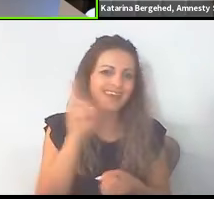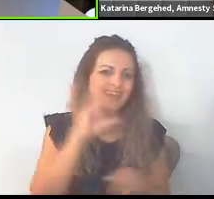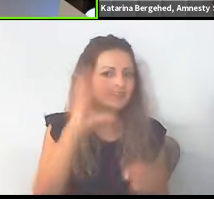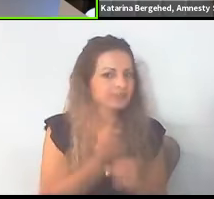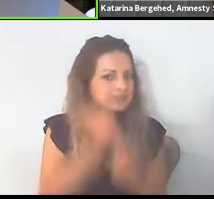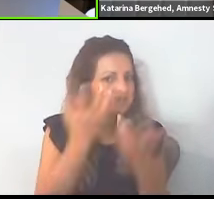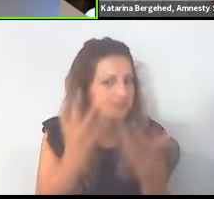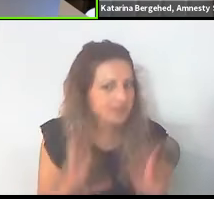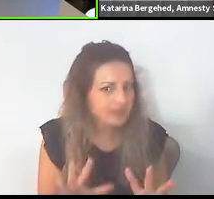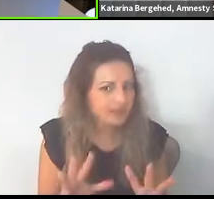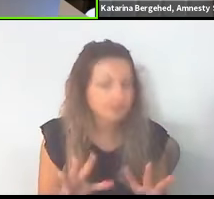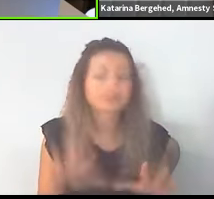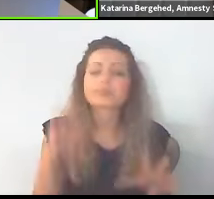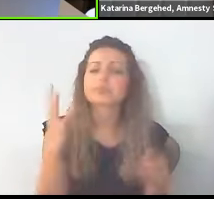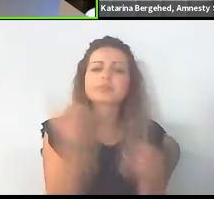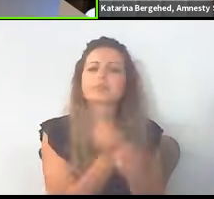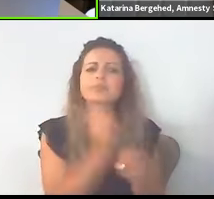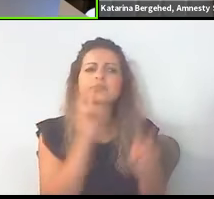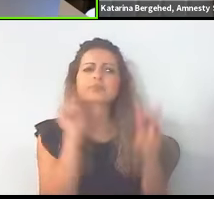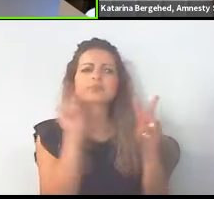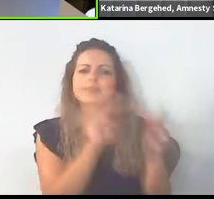στην άσκηση βίας και όχι